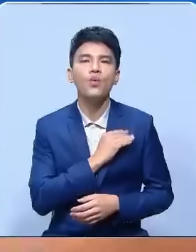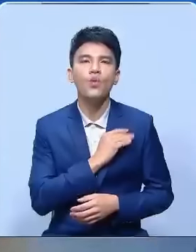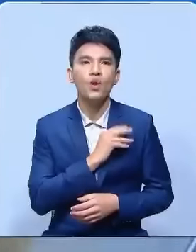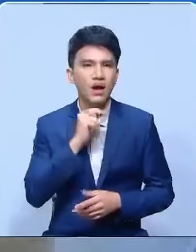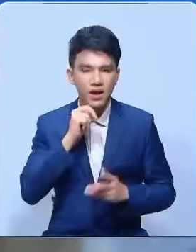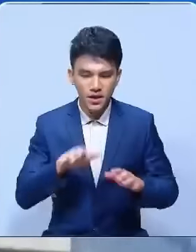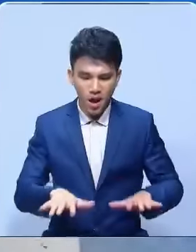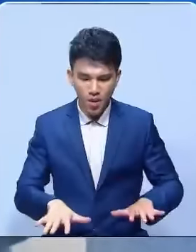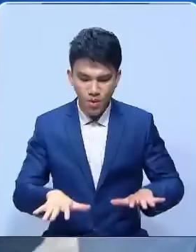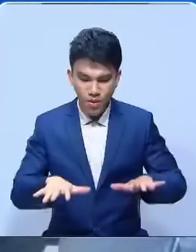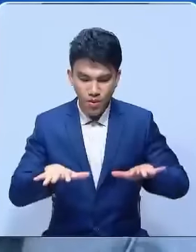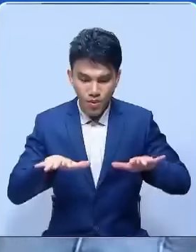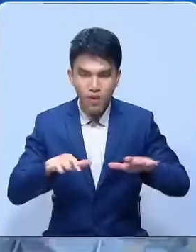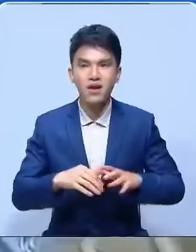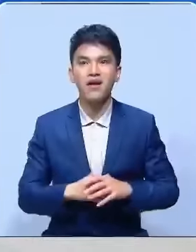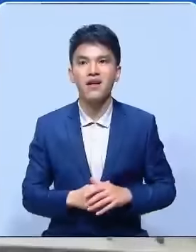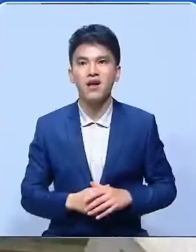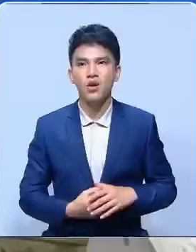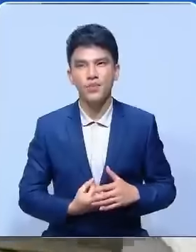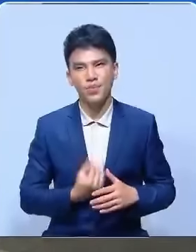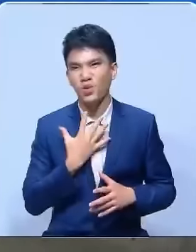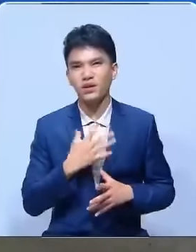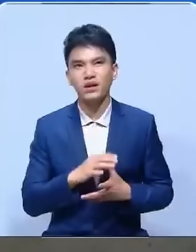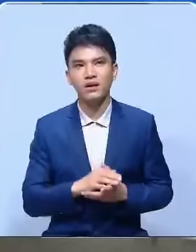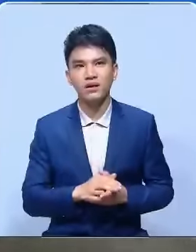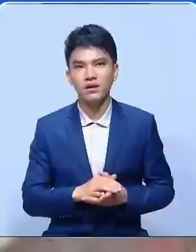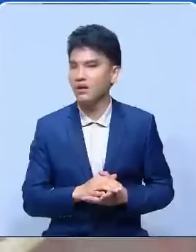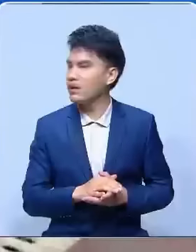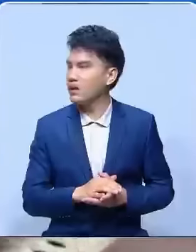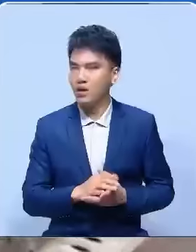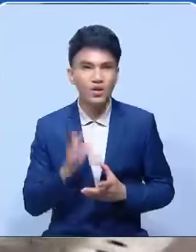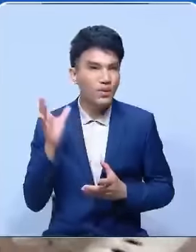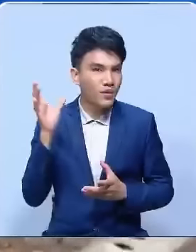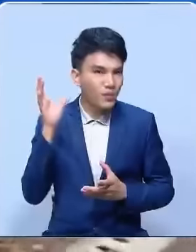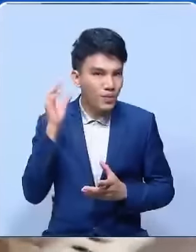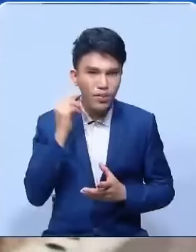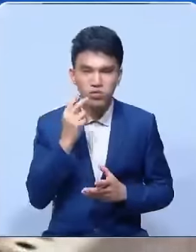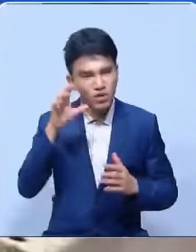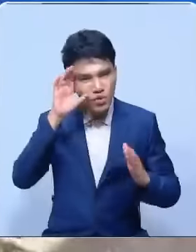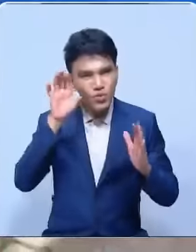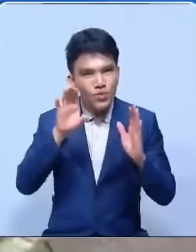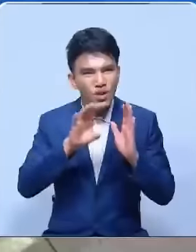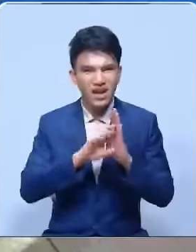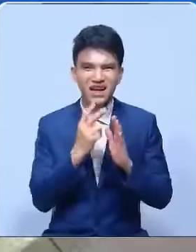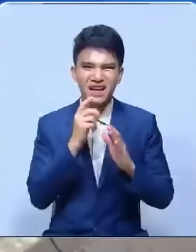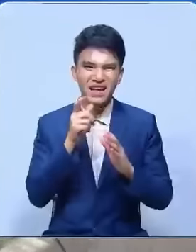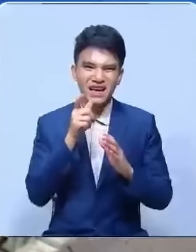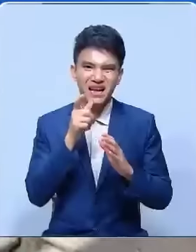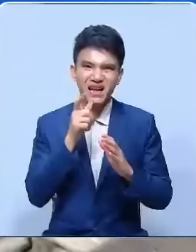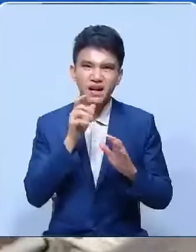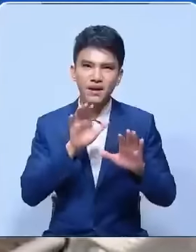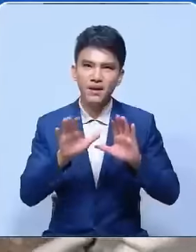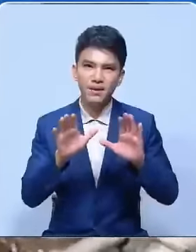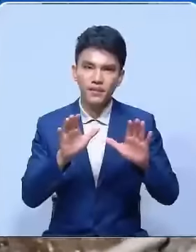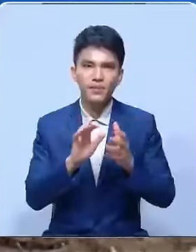น้ำสูงด้วยคุณผู้ชมดูสิโอ้แล้วเขาก็ตกใจอ่ะเดี๋ยวคุณผู้ชมฟังทางวิทยุเนี่ยอาจจะไม่เห็นภาพแต่คือตัวใหญ่ถ้าเทียบเคียงนี่